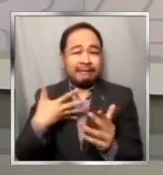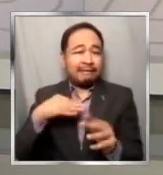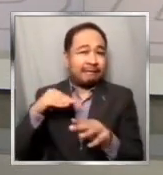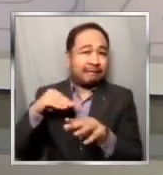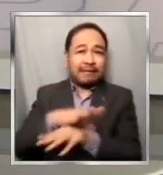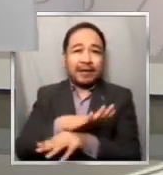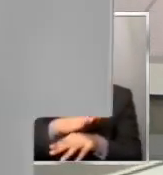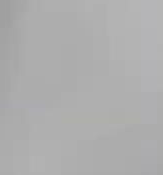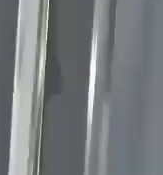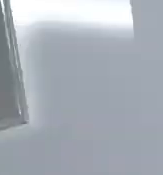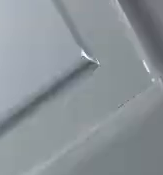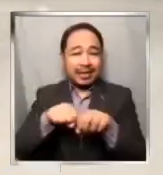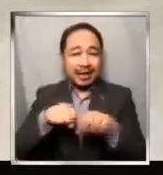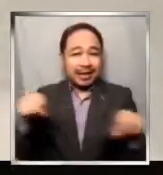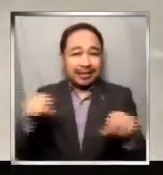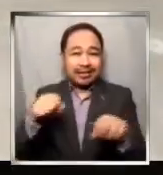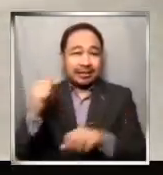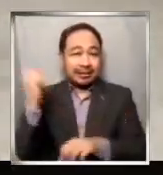si Oscar Oida.